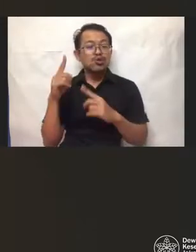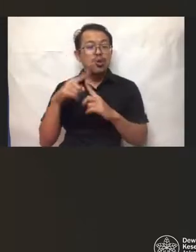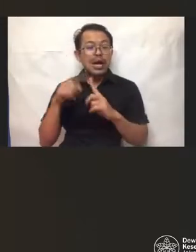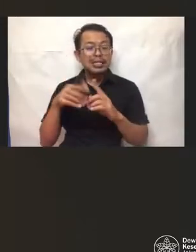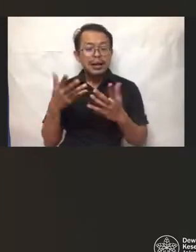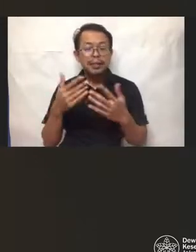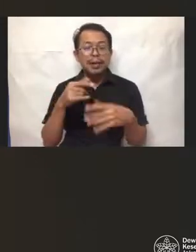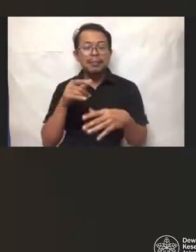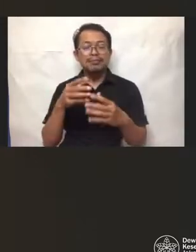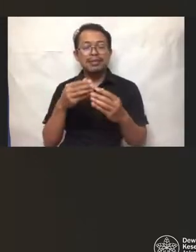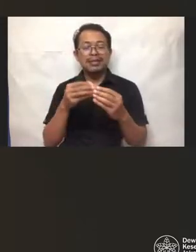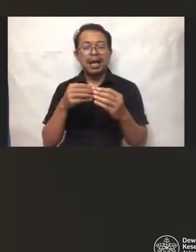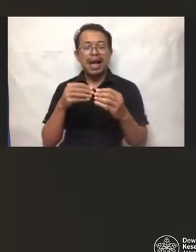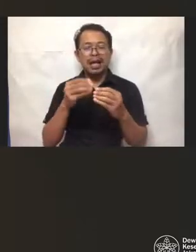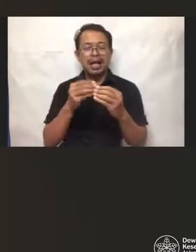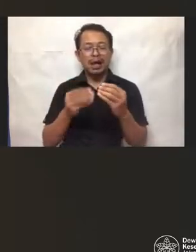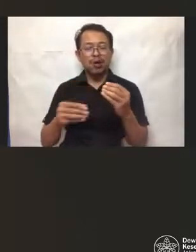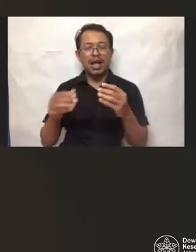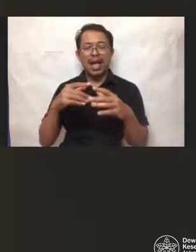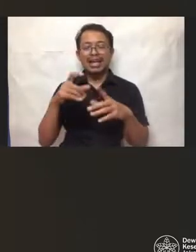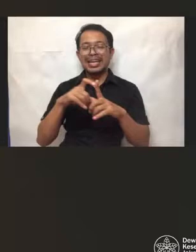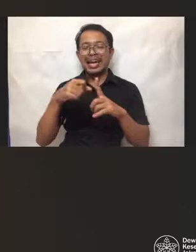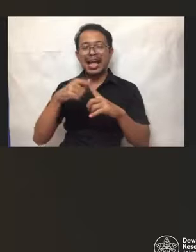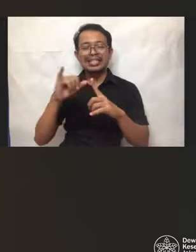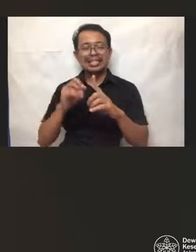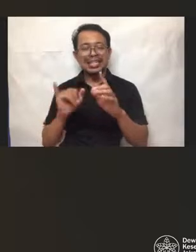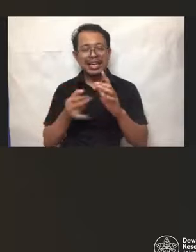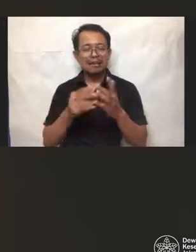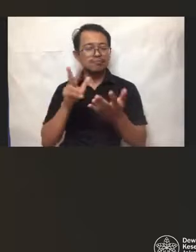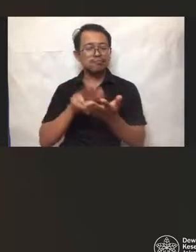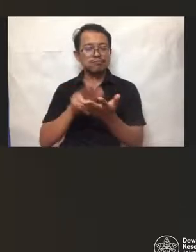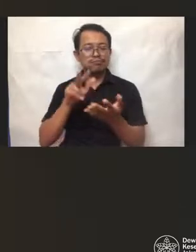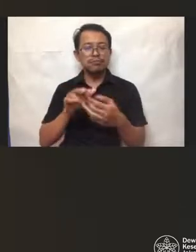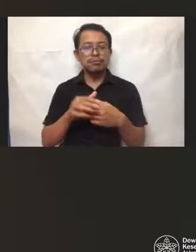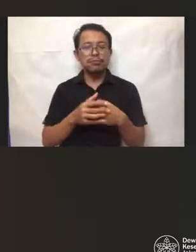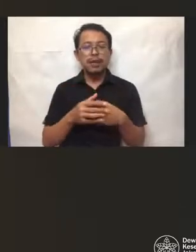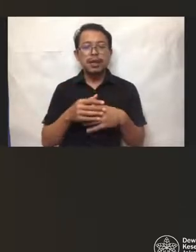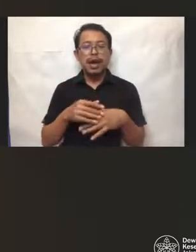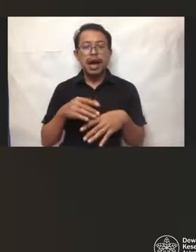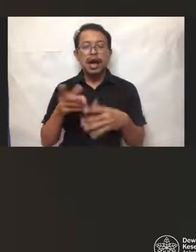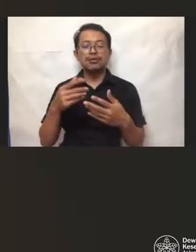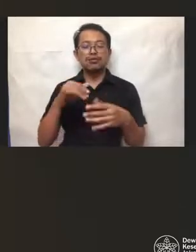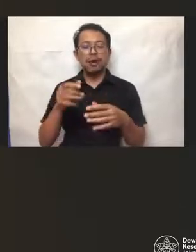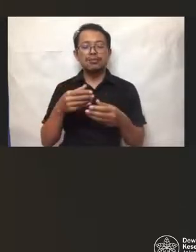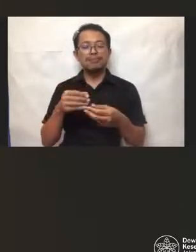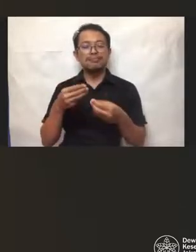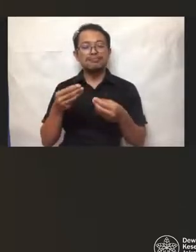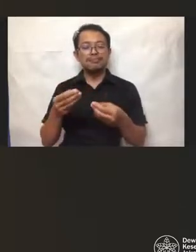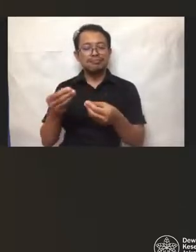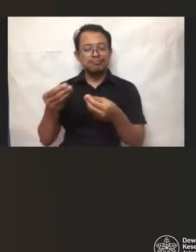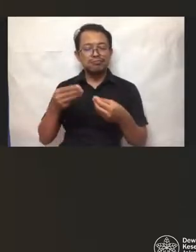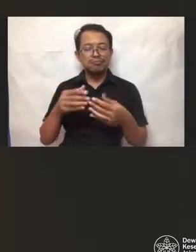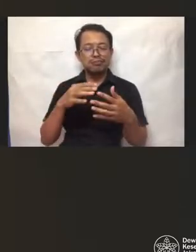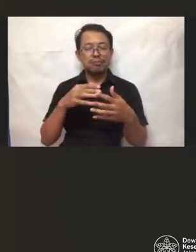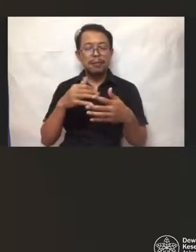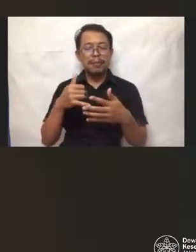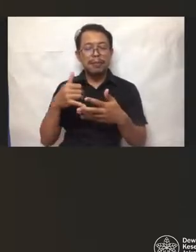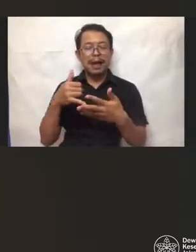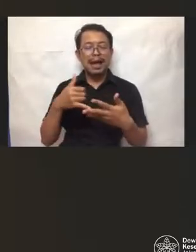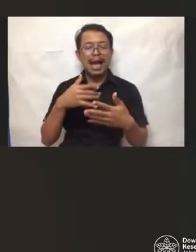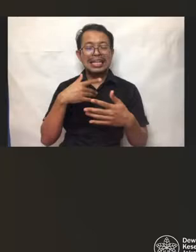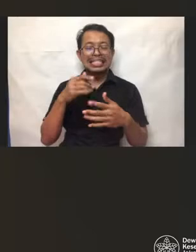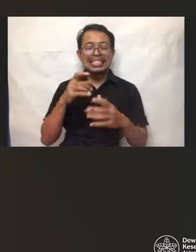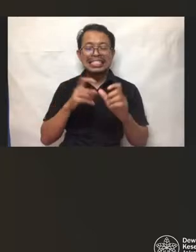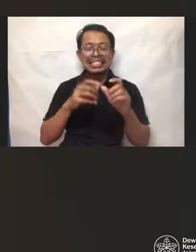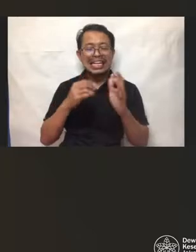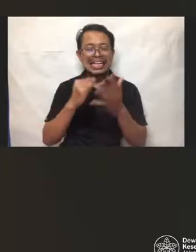Gubernur. Kedua, memberikan penghargaan kepada ciptaan seni yang mutunya luar biasa dan penghargaan untuk pencapaian seumur hidup.